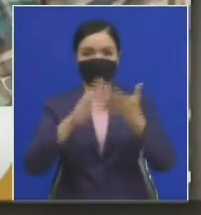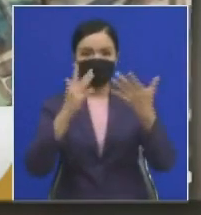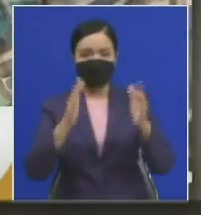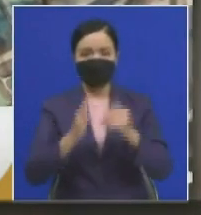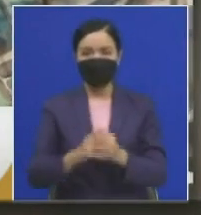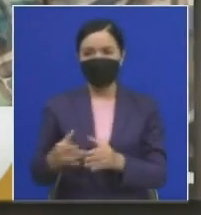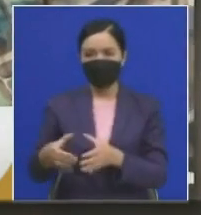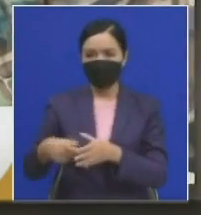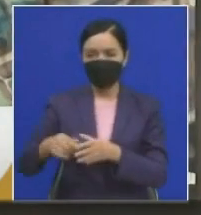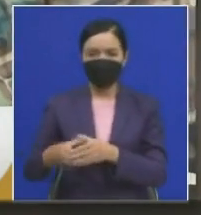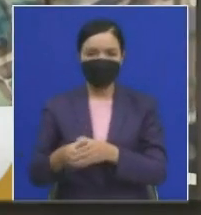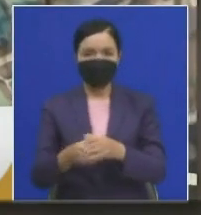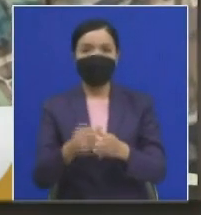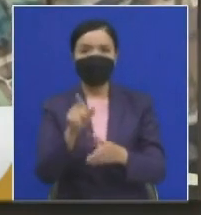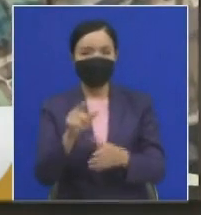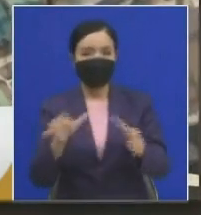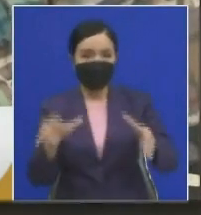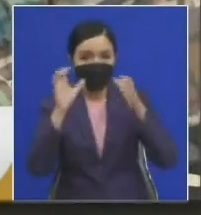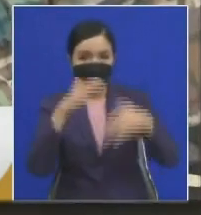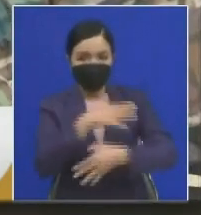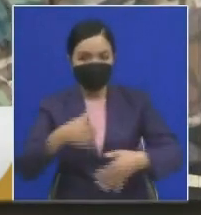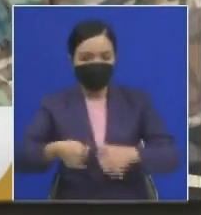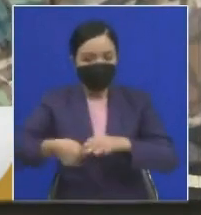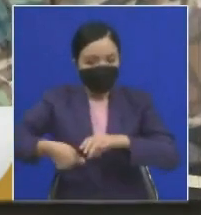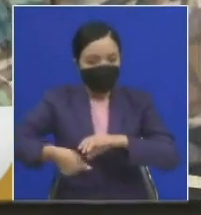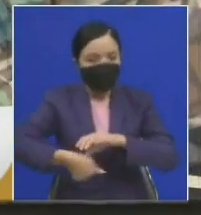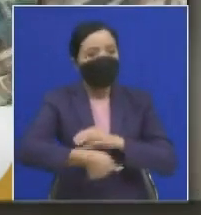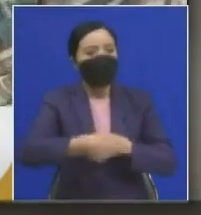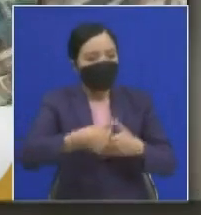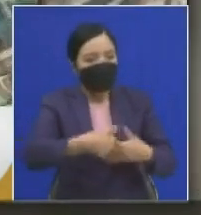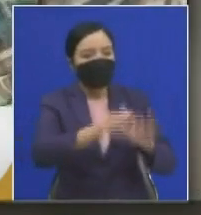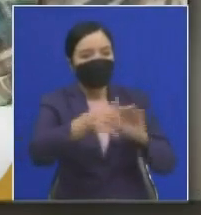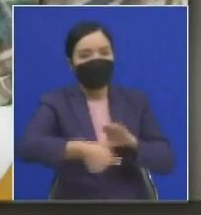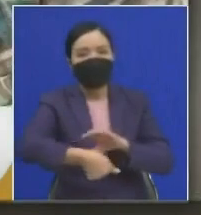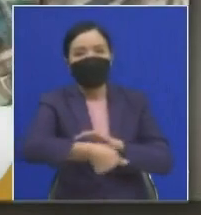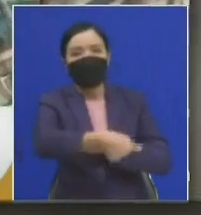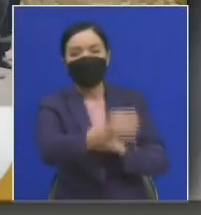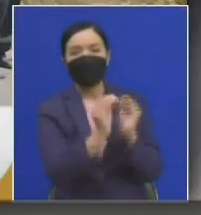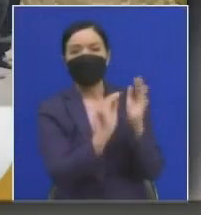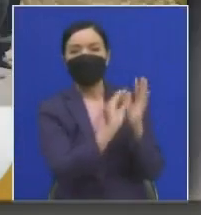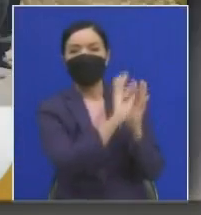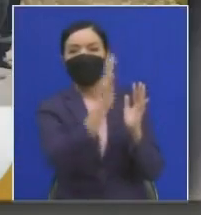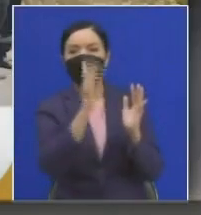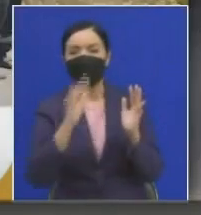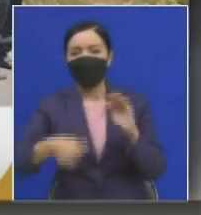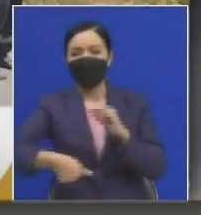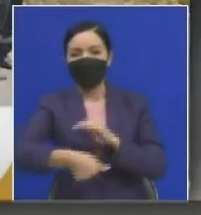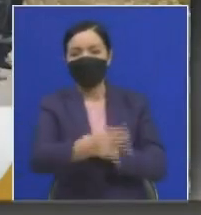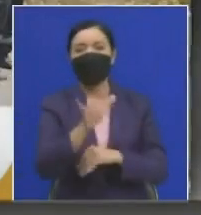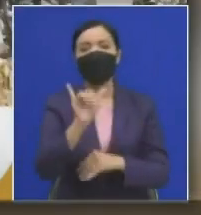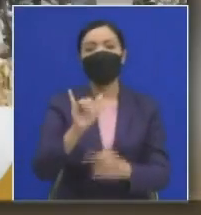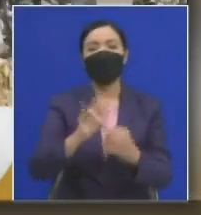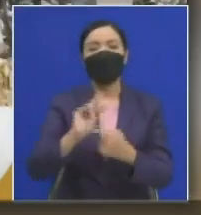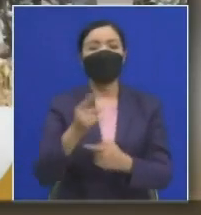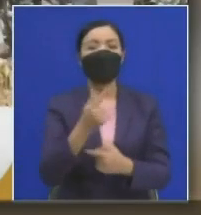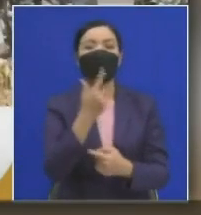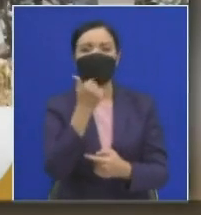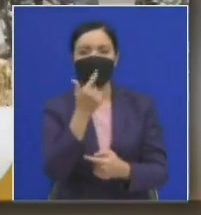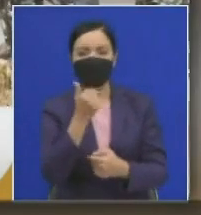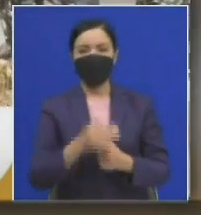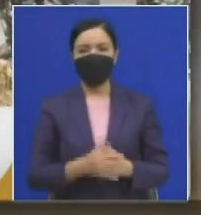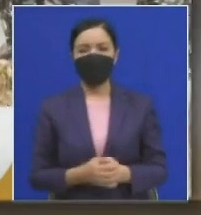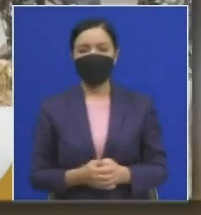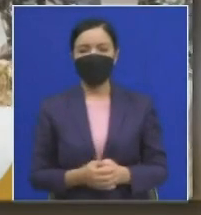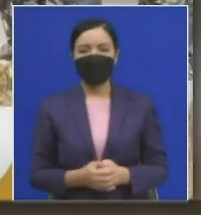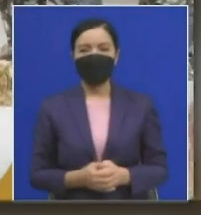ั้น เจาหน้ที่กทำการขึ้นให้ Takes Peachไปปล่อยสู่ปากธรรชาติบริเว่หนวยพิทักIANกามแดงหางจากแนวเขต